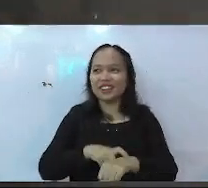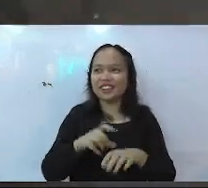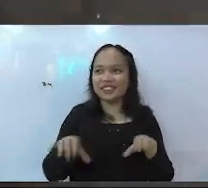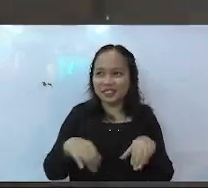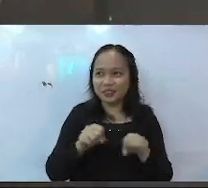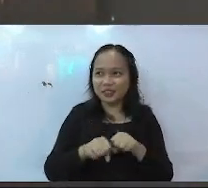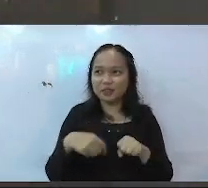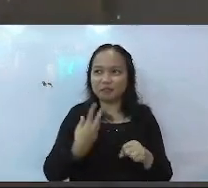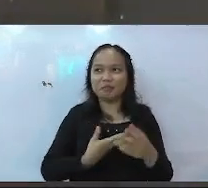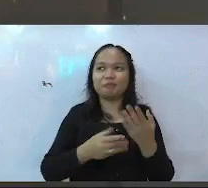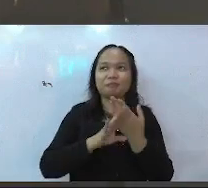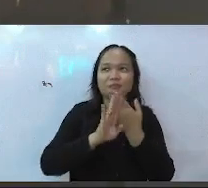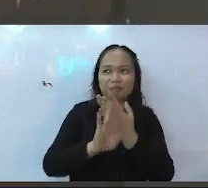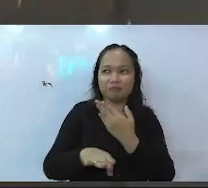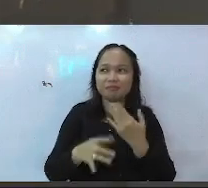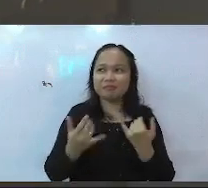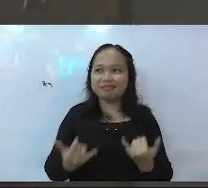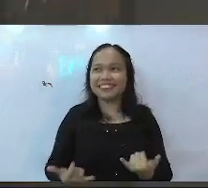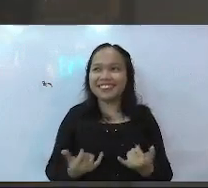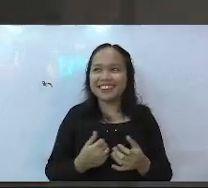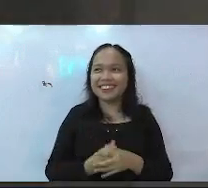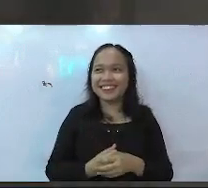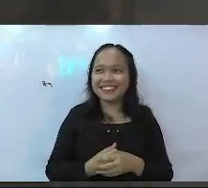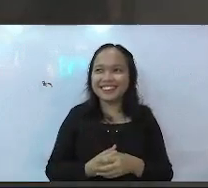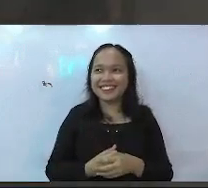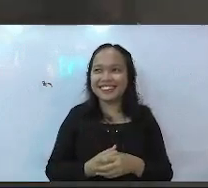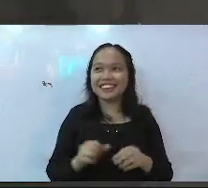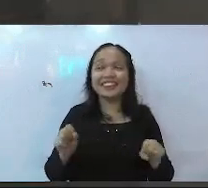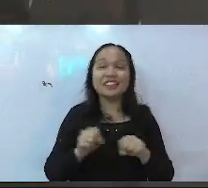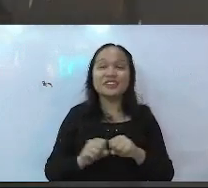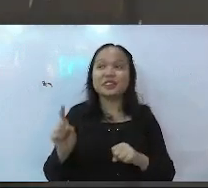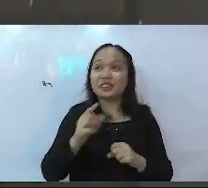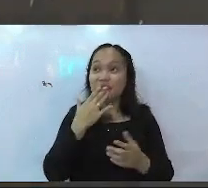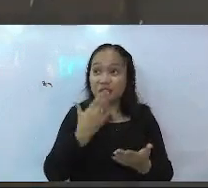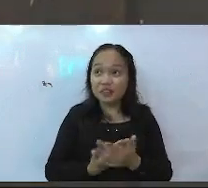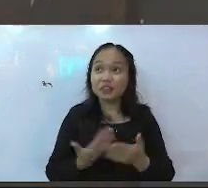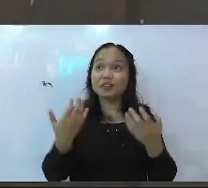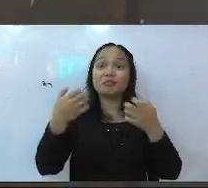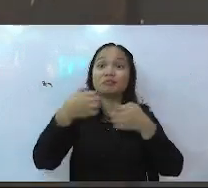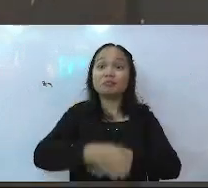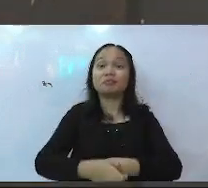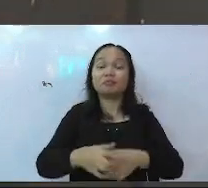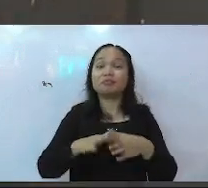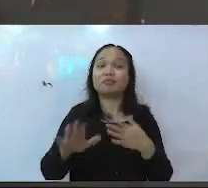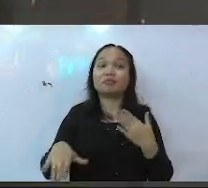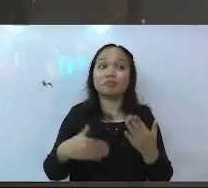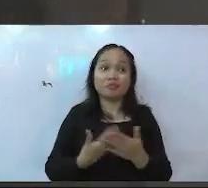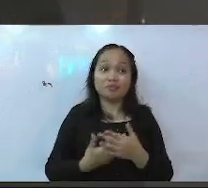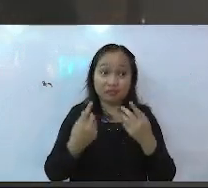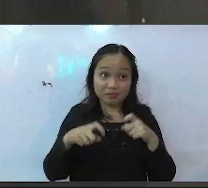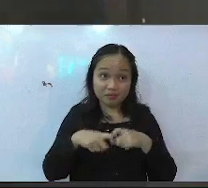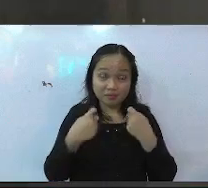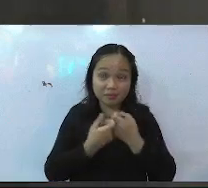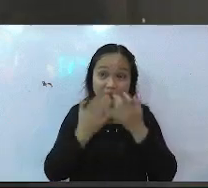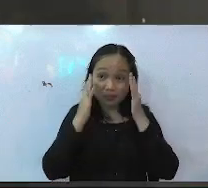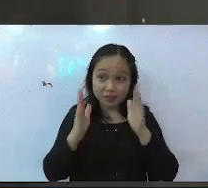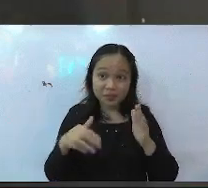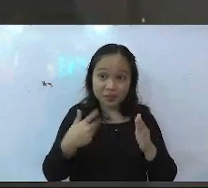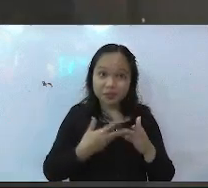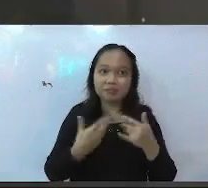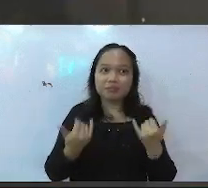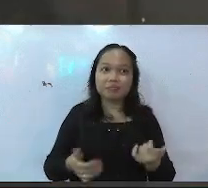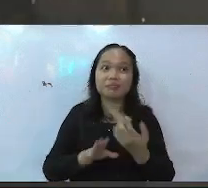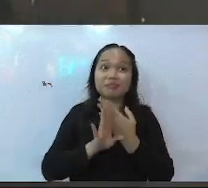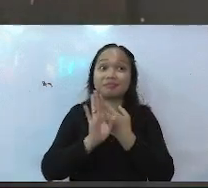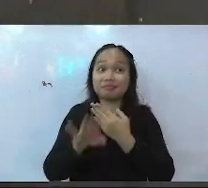na tayo bumalik tayo sa ano onsite ulit Ayan so magandang magandang gabi muli sa inyong lahat Focus Ayan muli nandito kami sa inyong